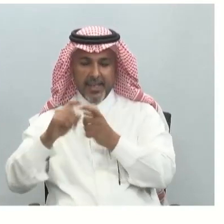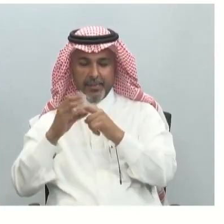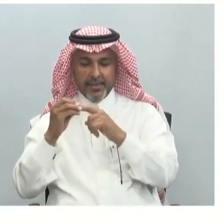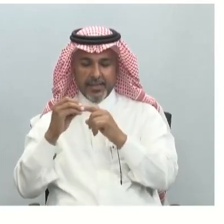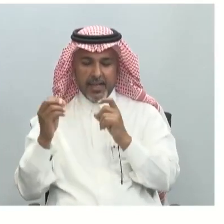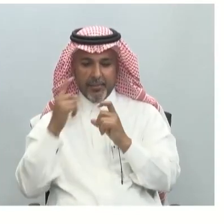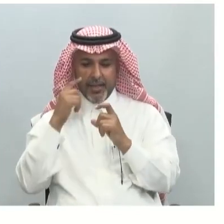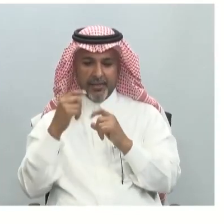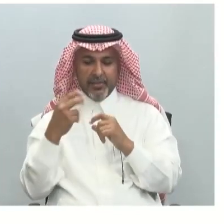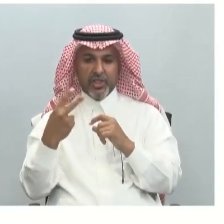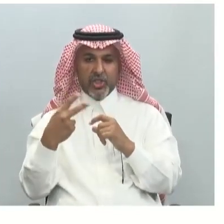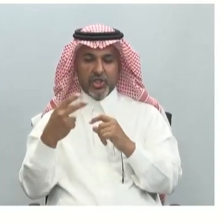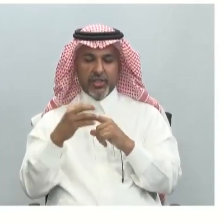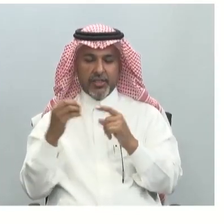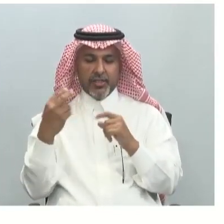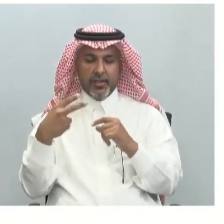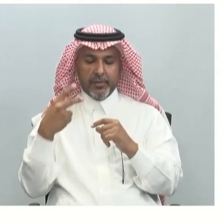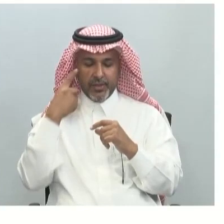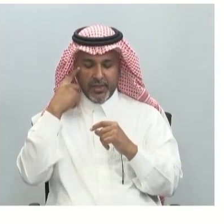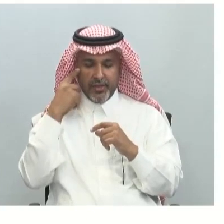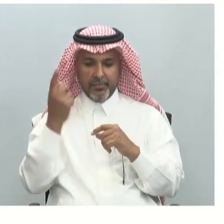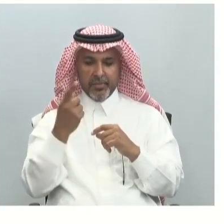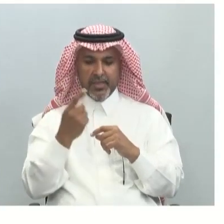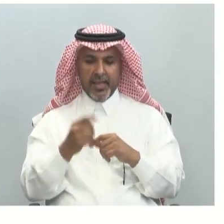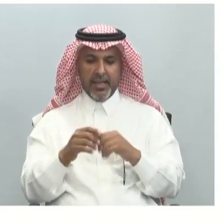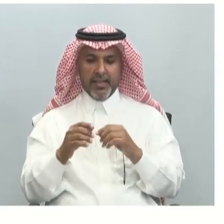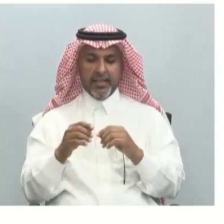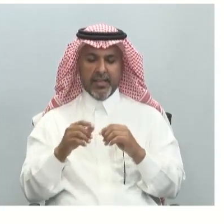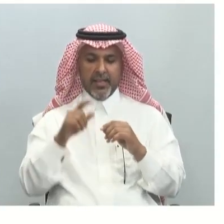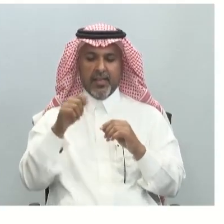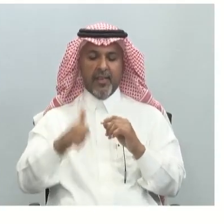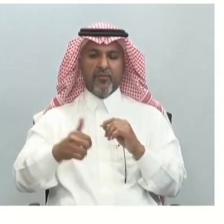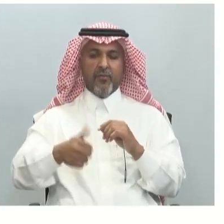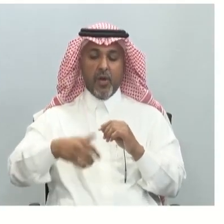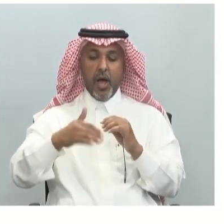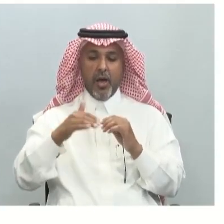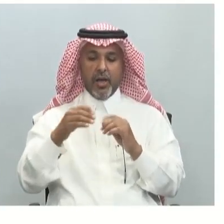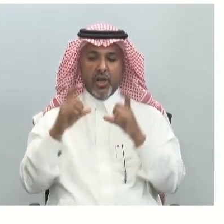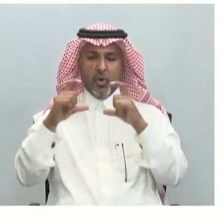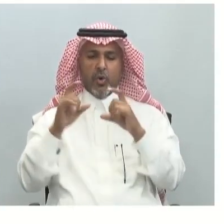اقواس بدون اقواس فمعناه اننا سنتوقف هنا